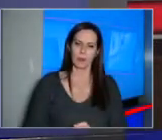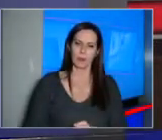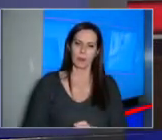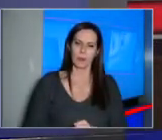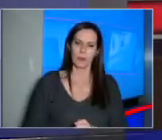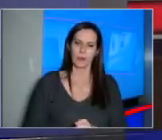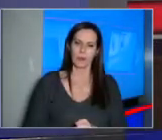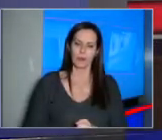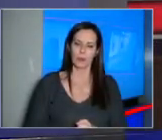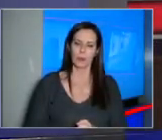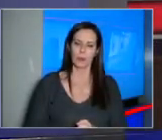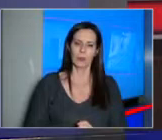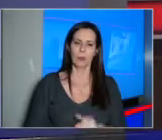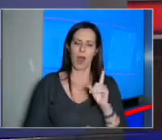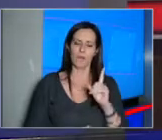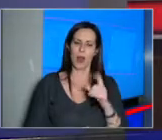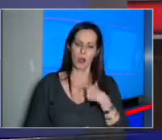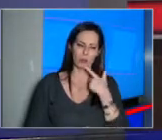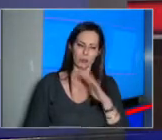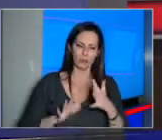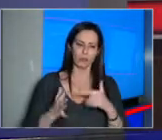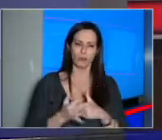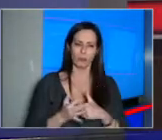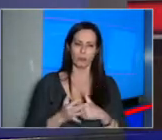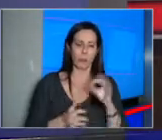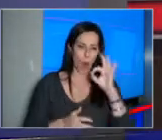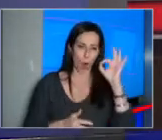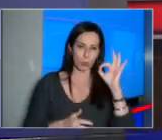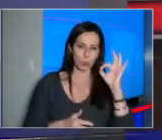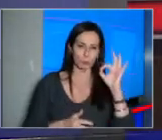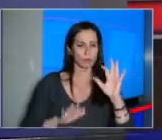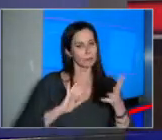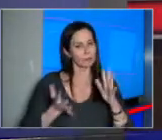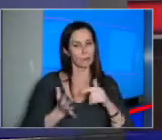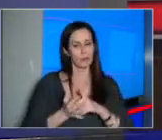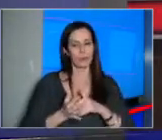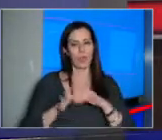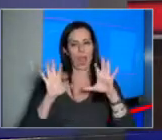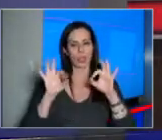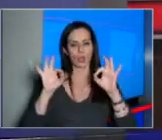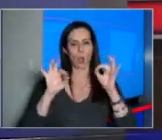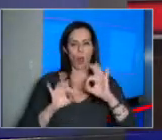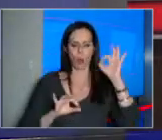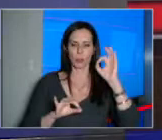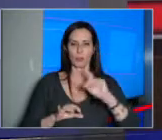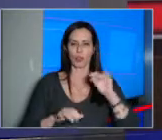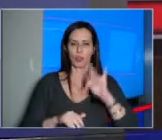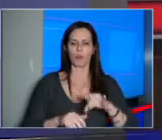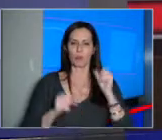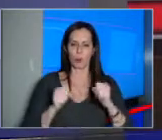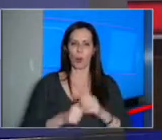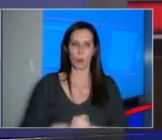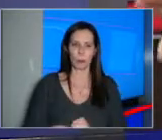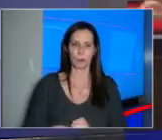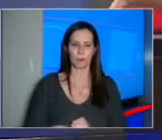ישיר מספרית, אבל הערכה שלי באחוזים, סדר גודל של עשרות אחוזים מכלל אלה שתובעים את הביטוח